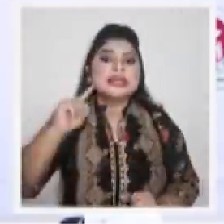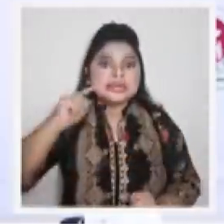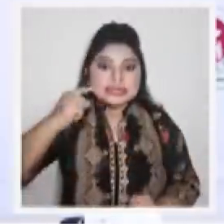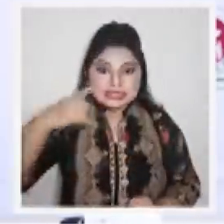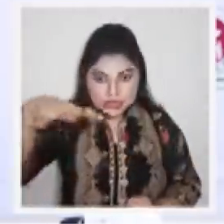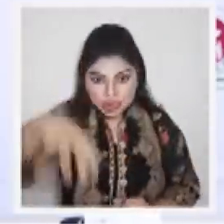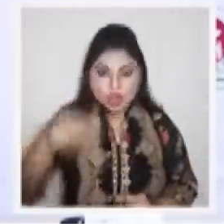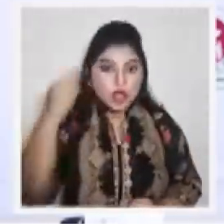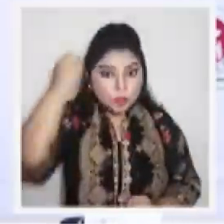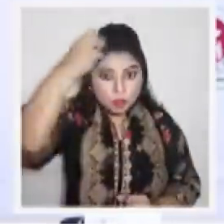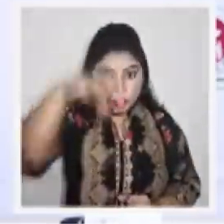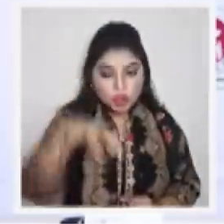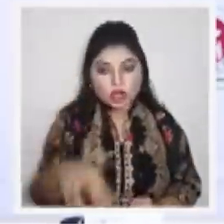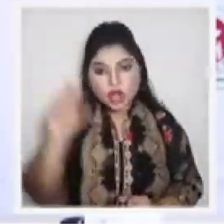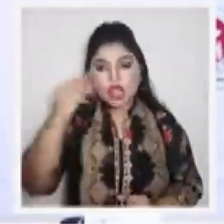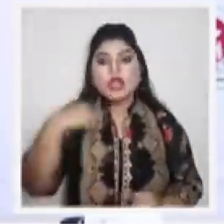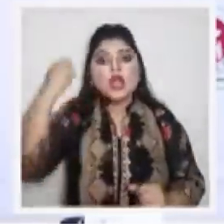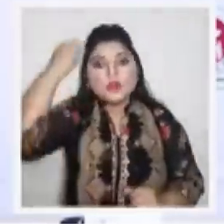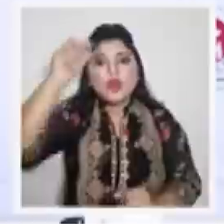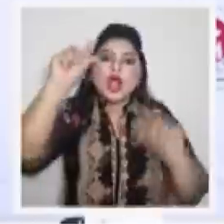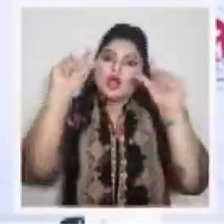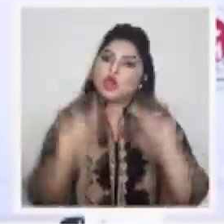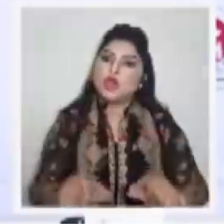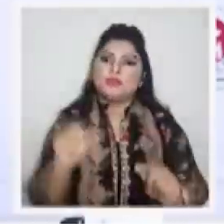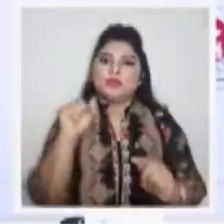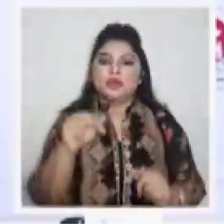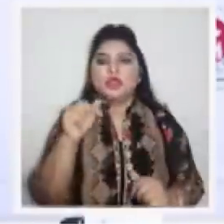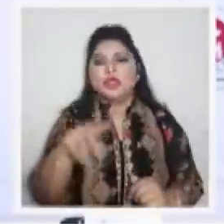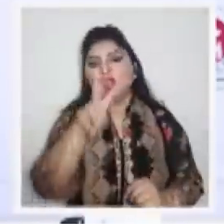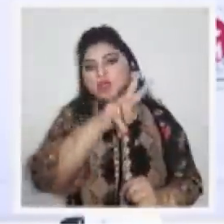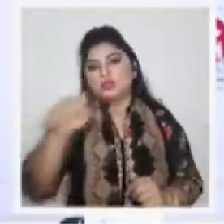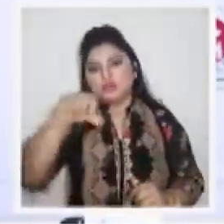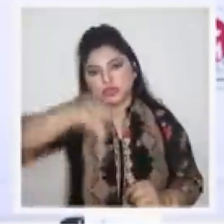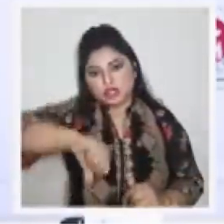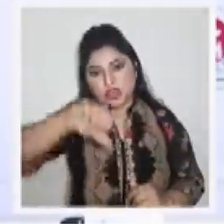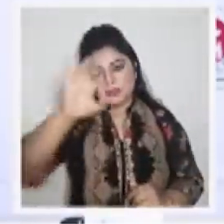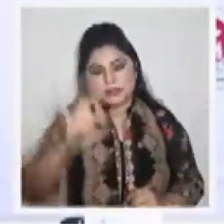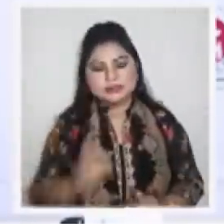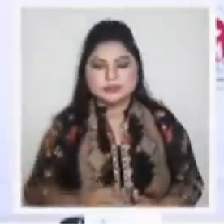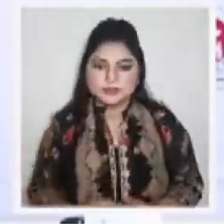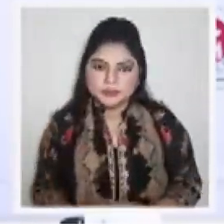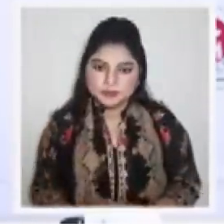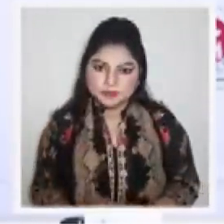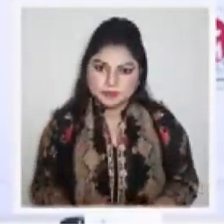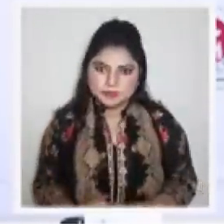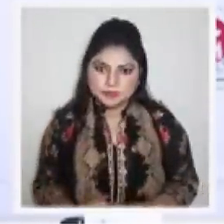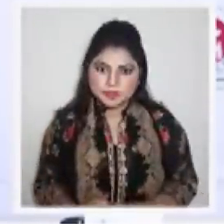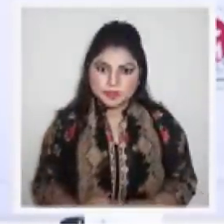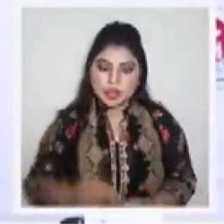ডিস্ট্রিক্ট, তারপরে বরগুনা, ঝালকাঠি, পটুয়াখালী, পিরোজপুর এবং সবচেয়ে কম ভোলা ডিস্ট্রিক্টে,